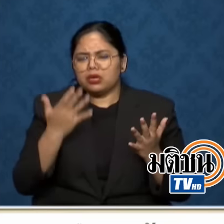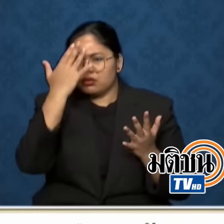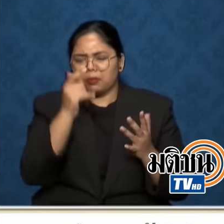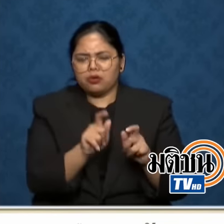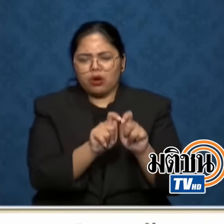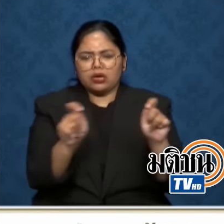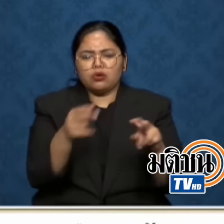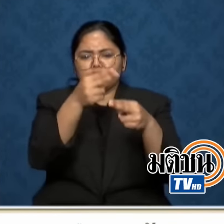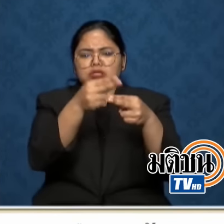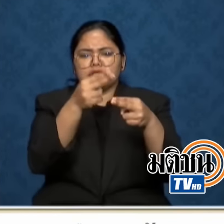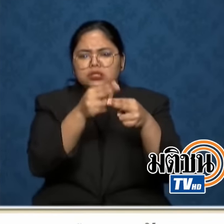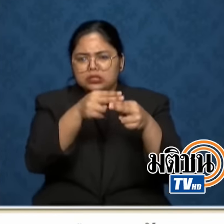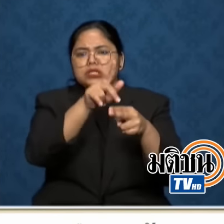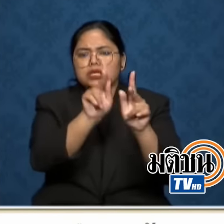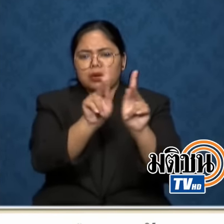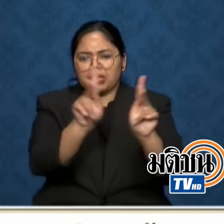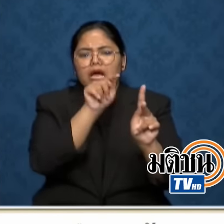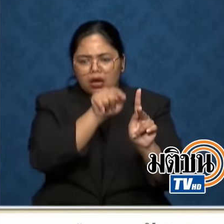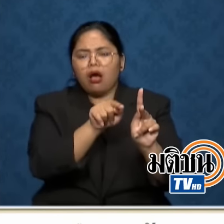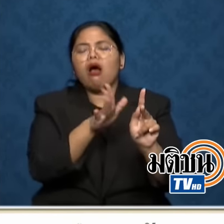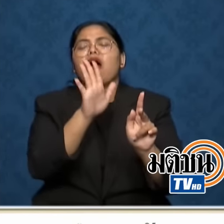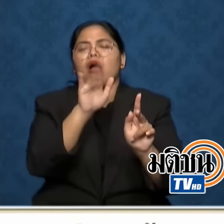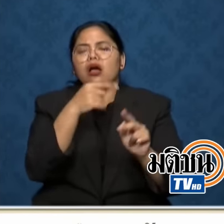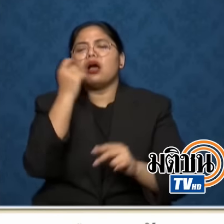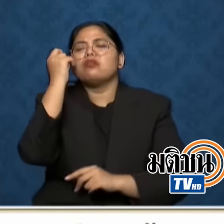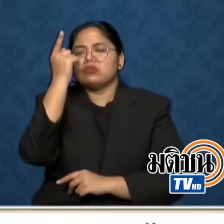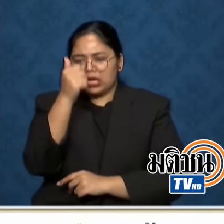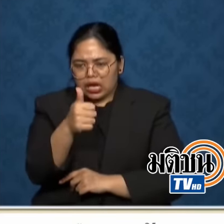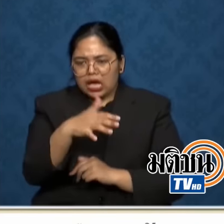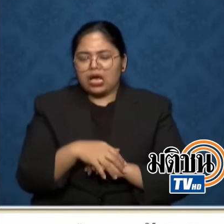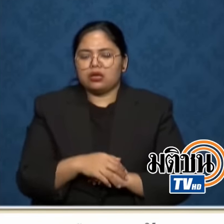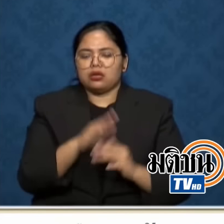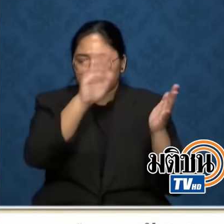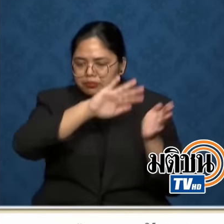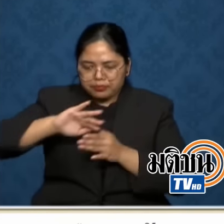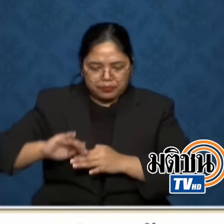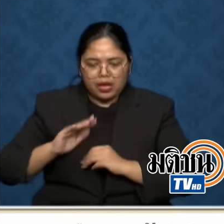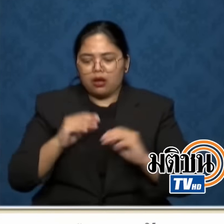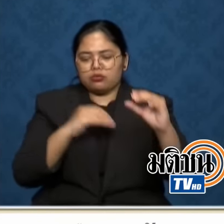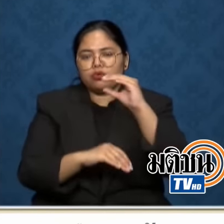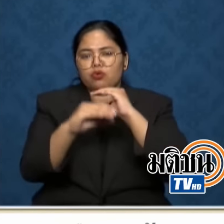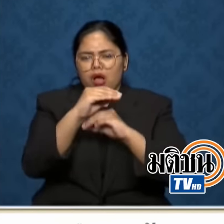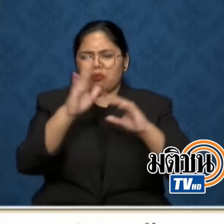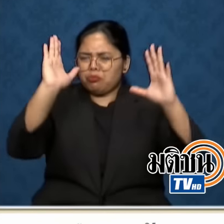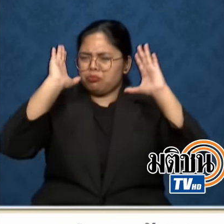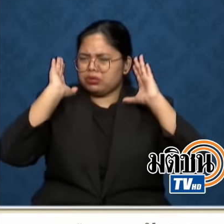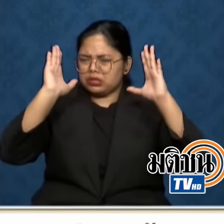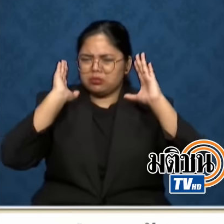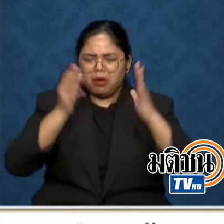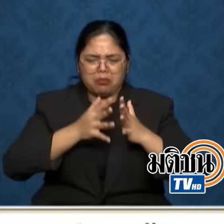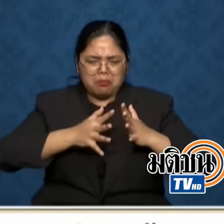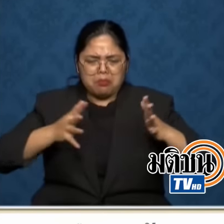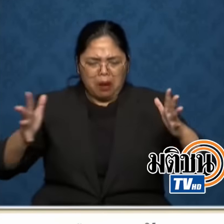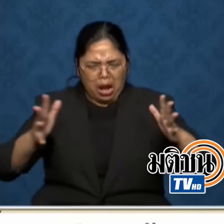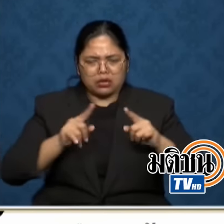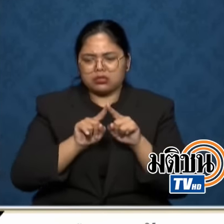ได้ก็ละไว้ในฐานที่เข้าใจครับโครงการถัดมาครับเป็นโครงการที่ใช้งบประมาณประชาสัมพันธ์เยอะมากที่สุดเป็นอัน